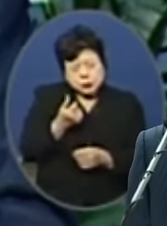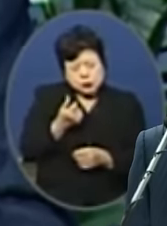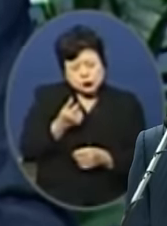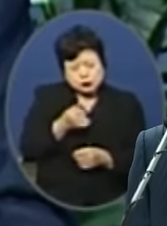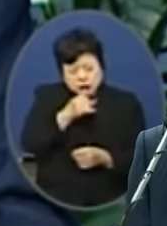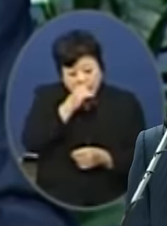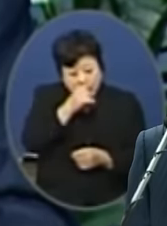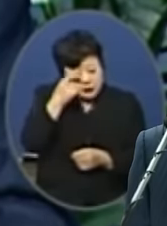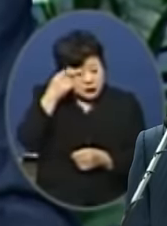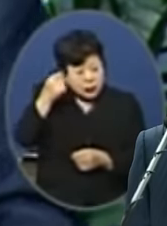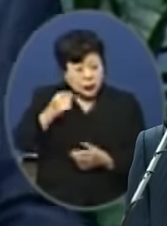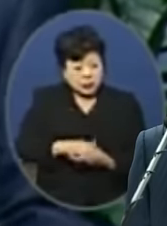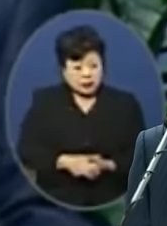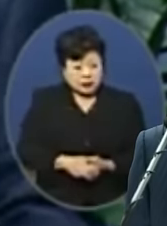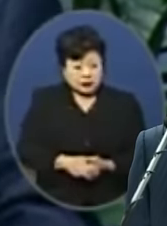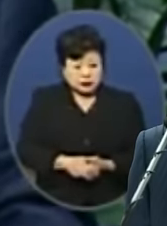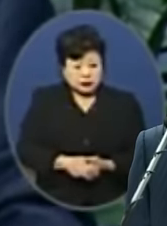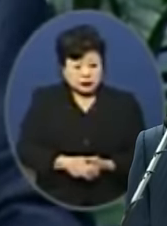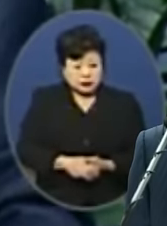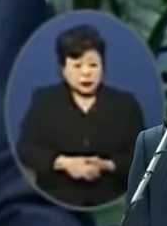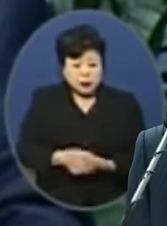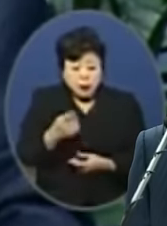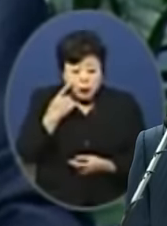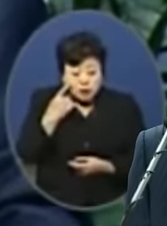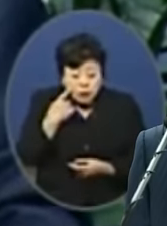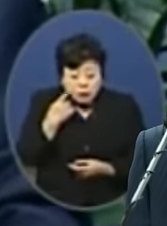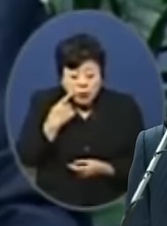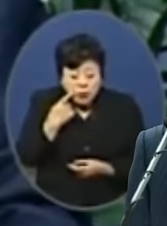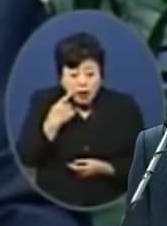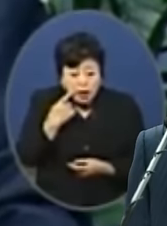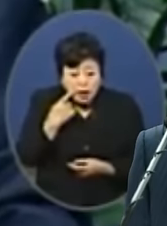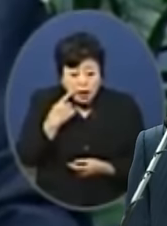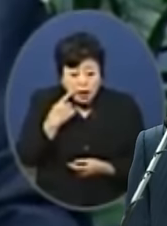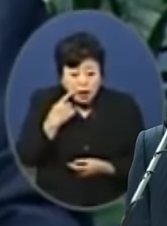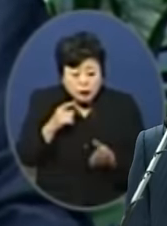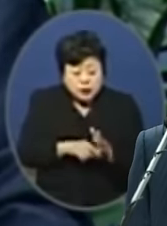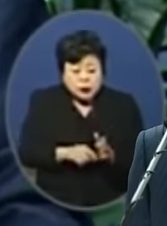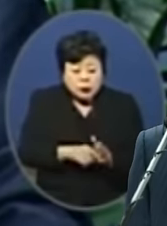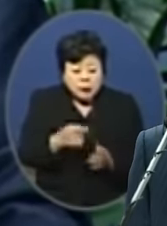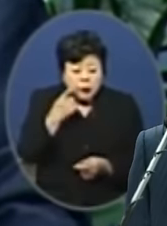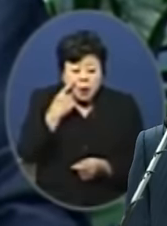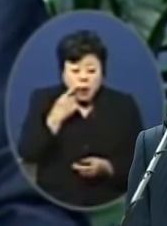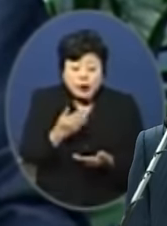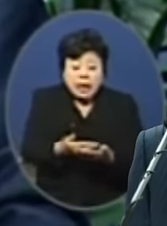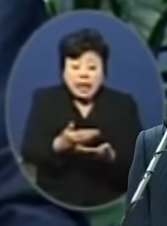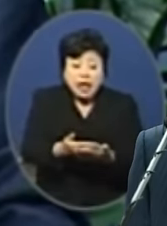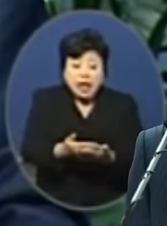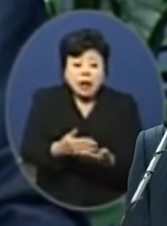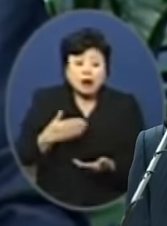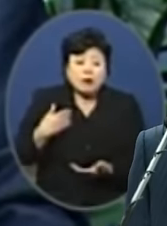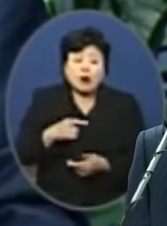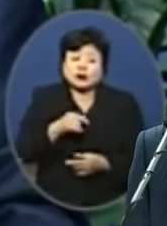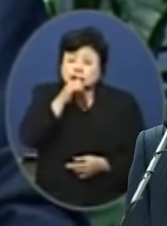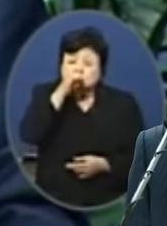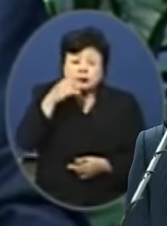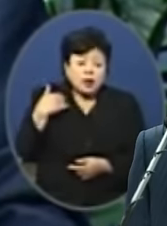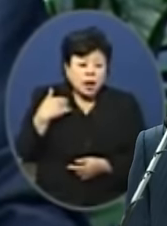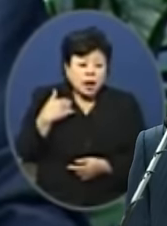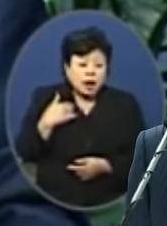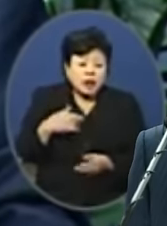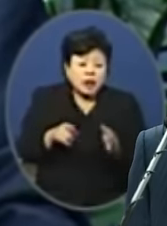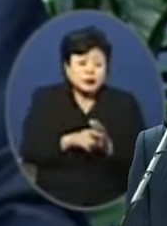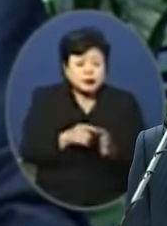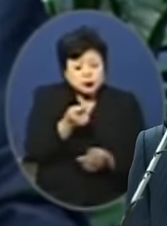않다. 그럼 한번 봅시다. 조그만한 거 어디 있습니까? 몰라요 어디 있는지. 그러나